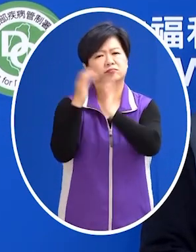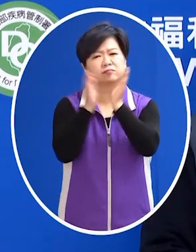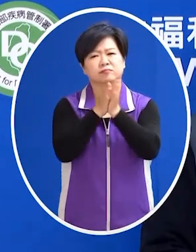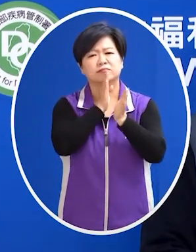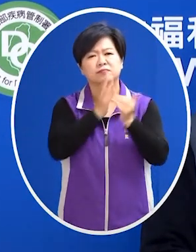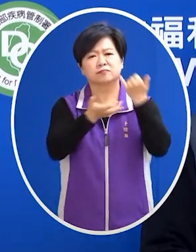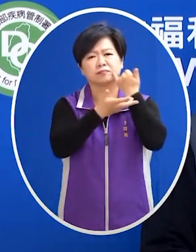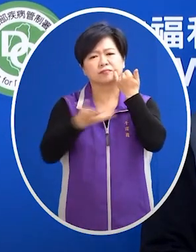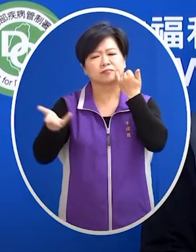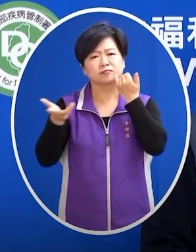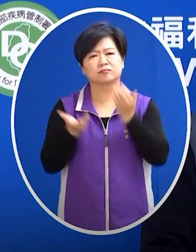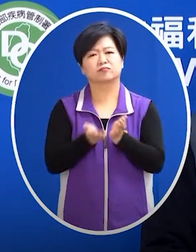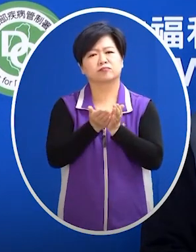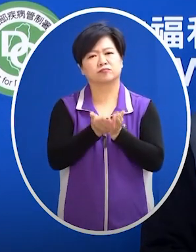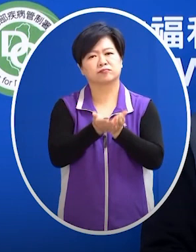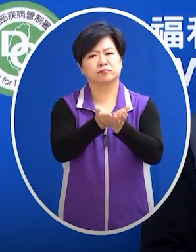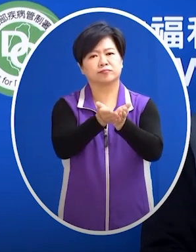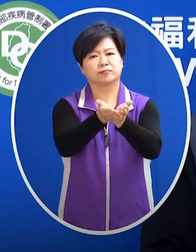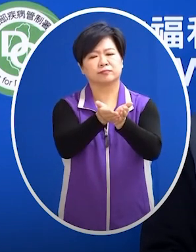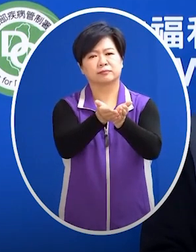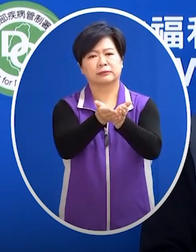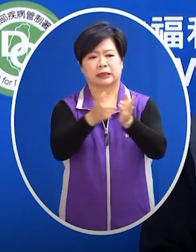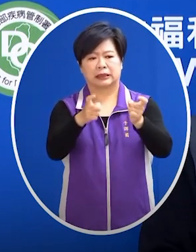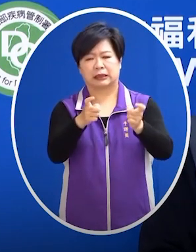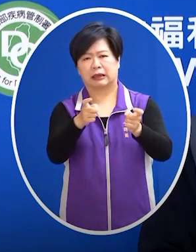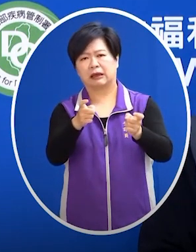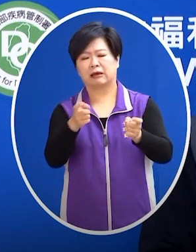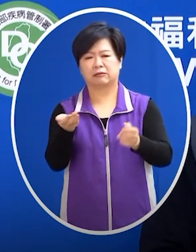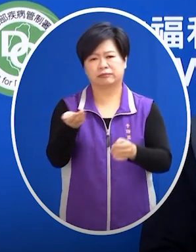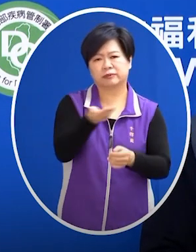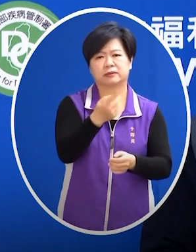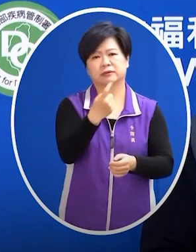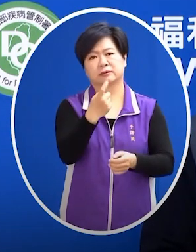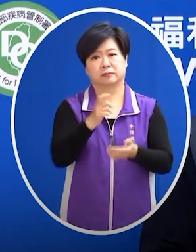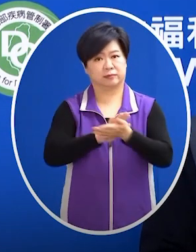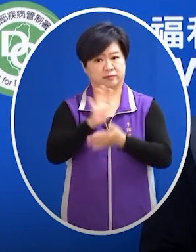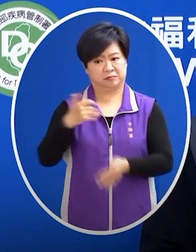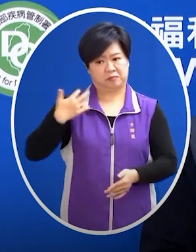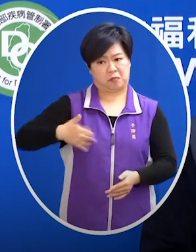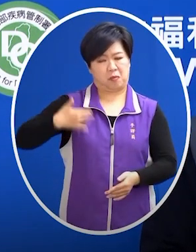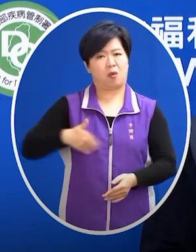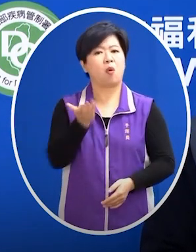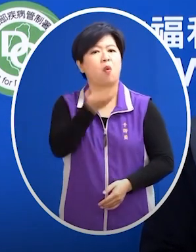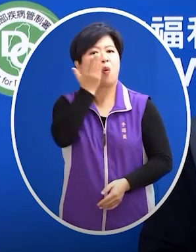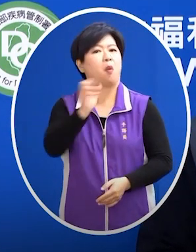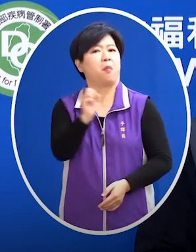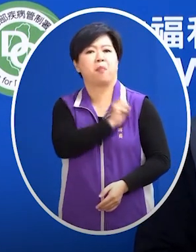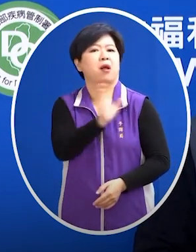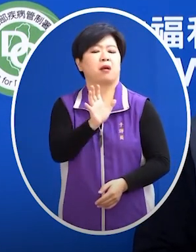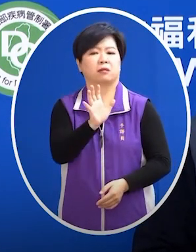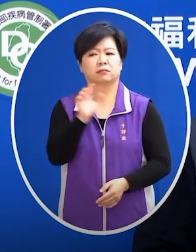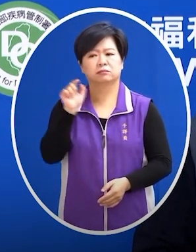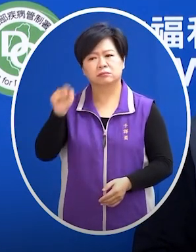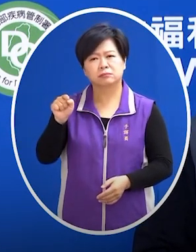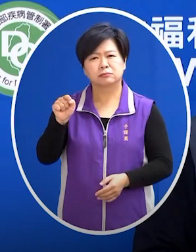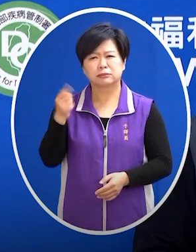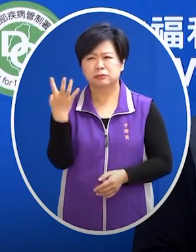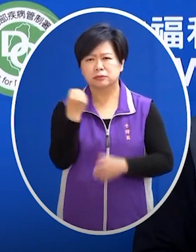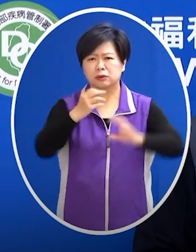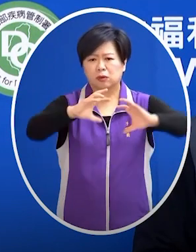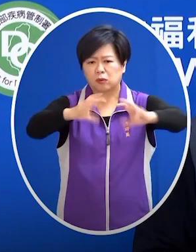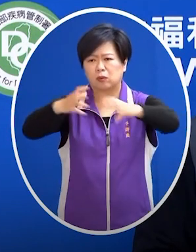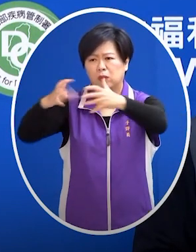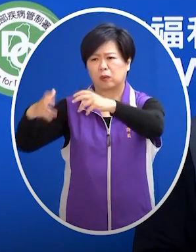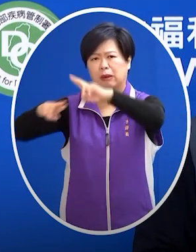的。那该游轮原定3月19日于阿根廷结束旅程，但由于阿根廷等多国封锁